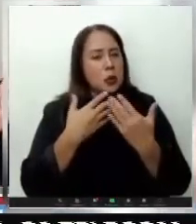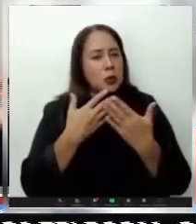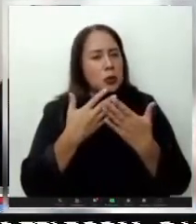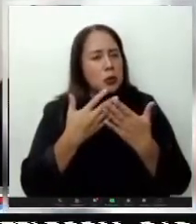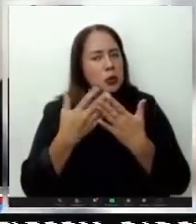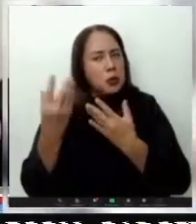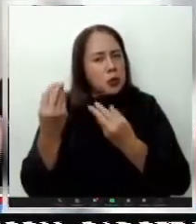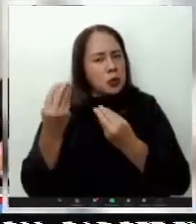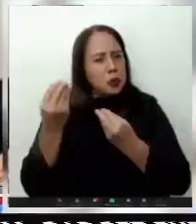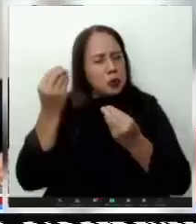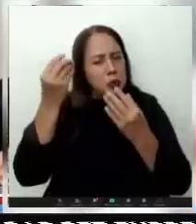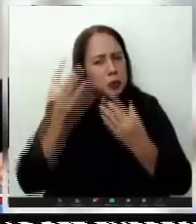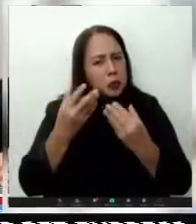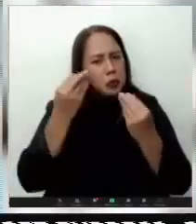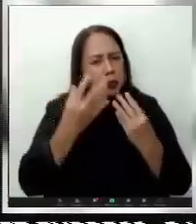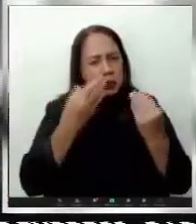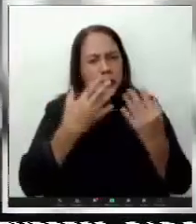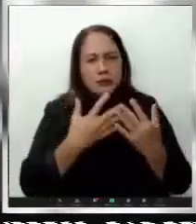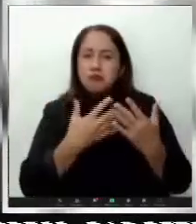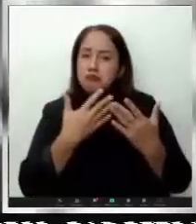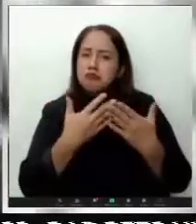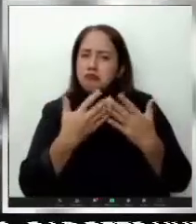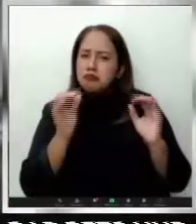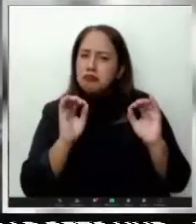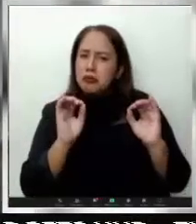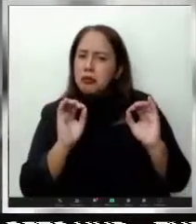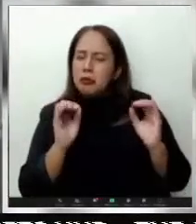of our Filipinos in the island.